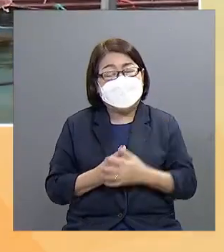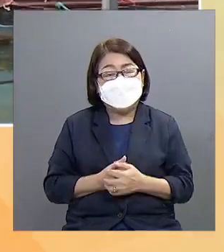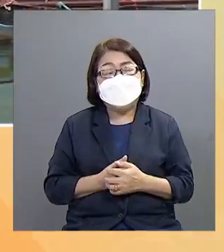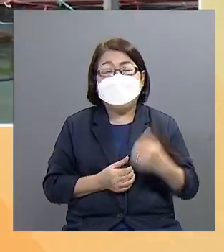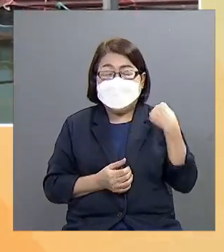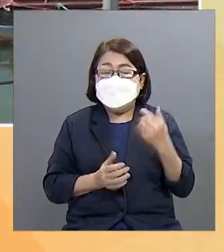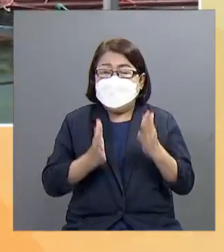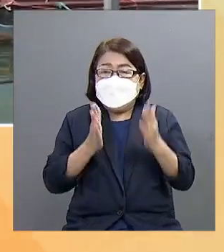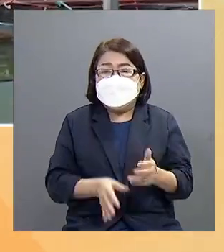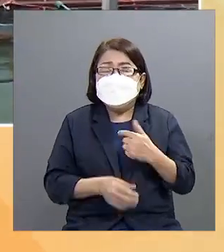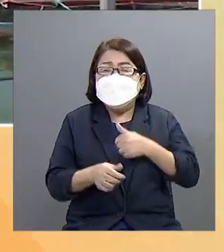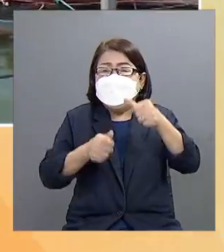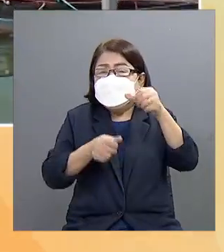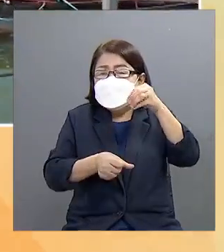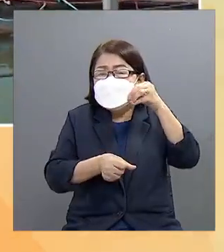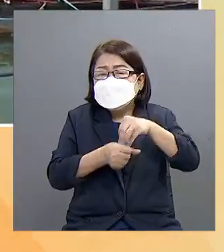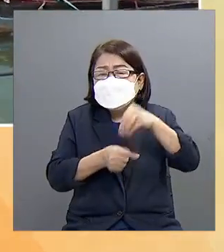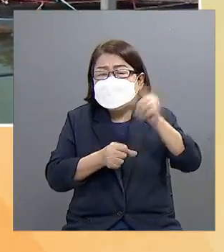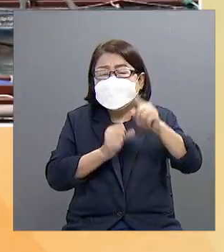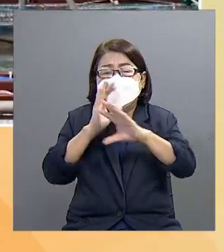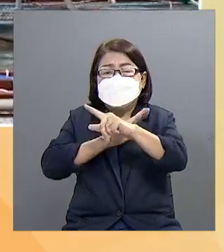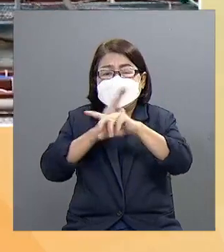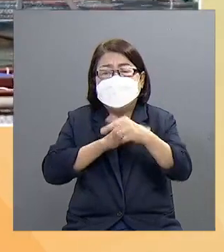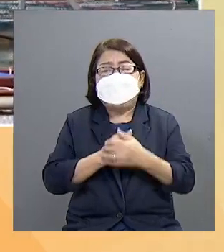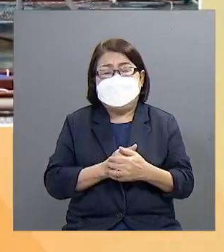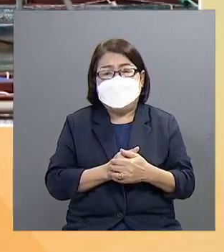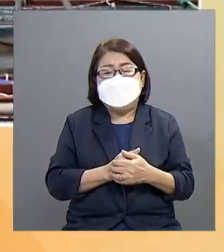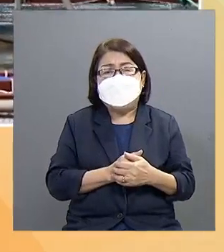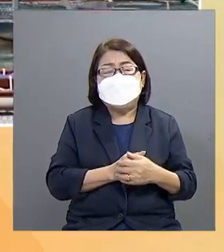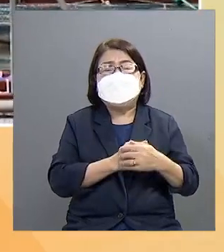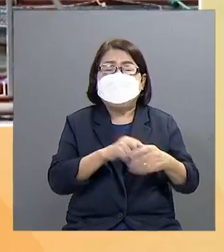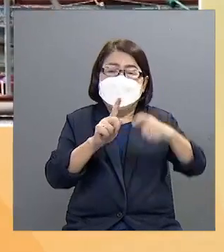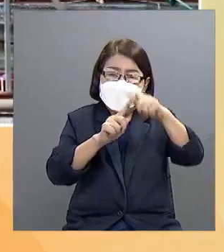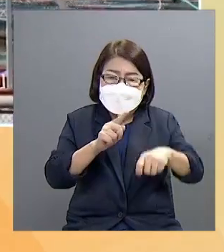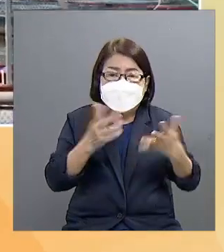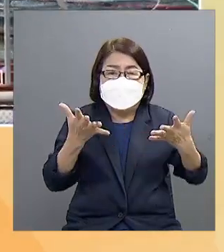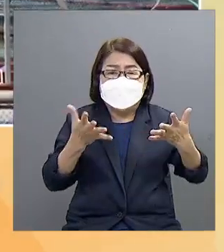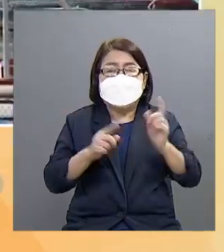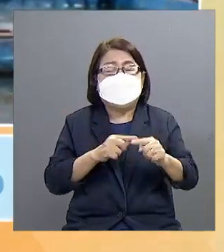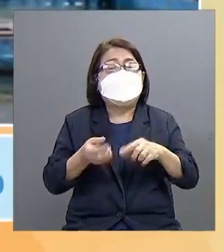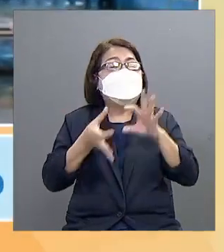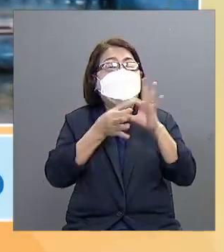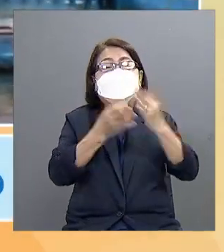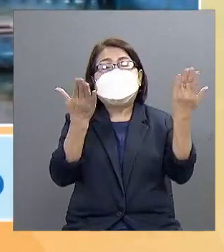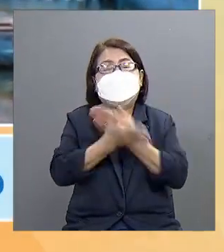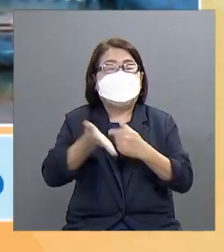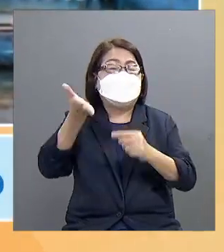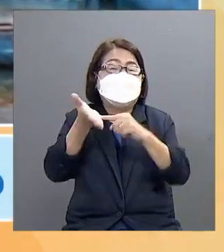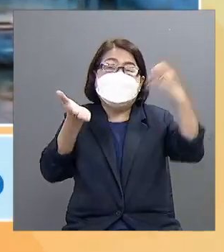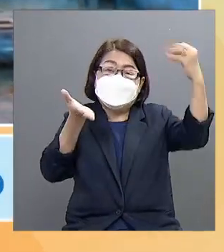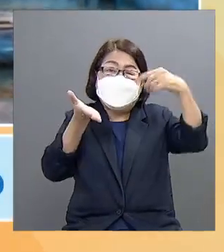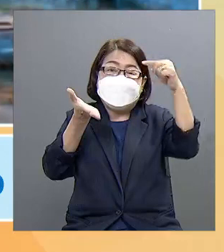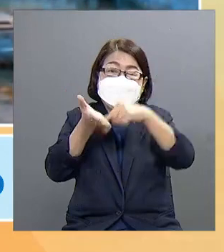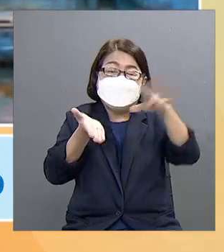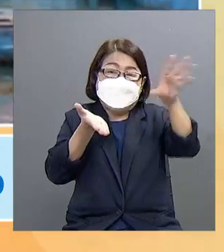ชลบุรีแต่ว่ามีปลูกพืชที่นครราชสีมาแล้วก็ใช้เนี่ยแหละค่ะเป็นแผงโซลาร์เซลล์แล้วก็วางระบบในเรื่องของการตั้งเวลาที่จะ